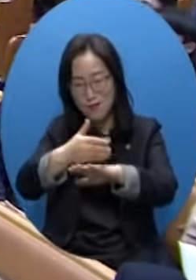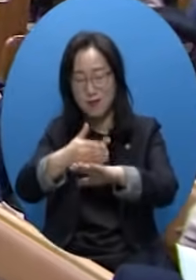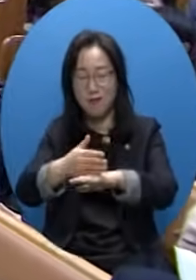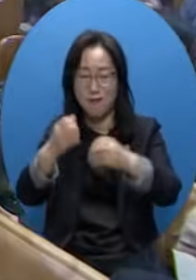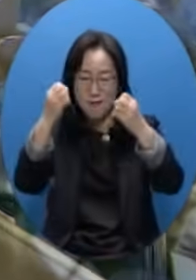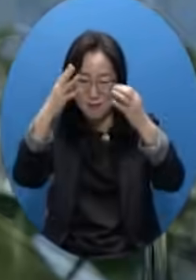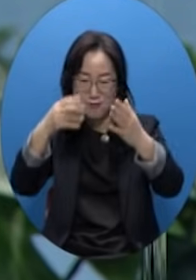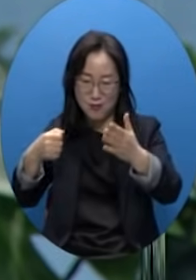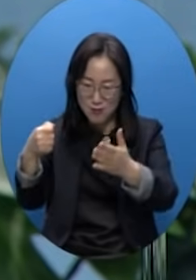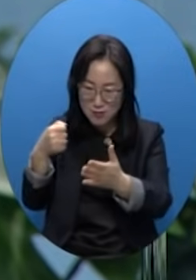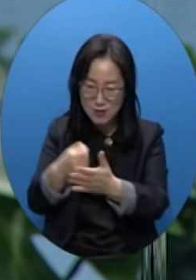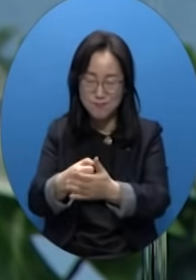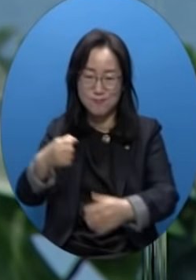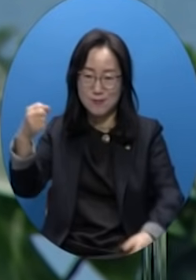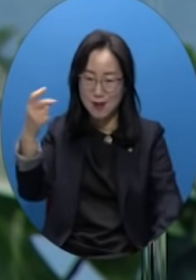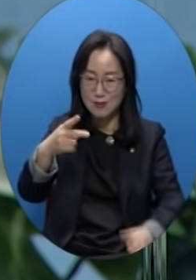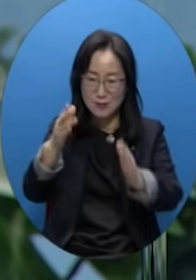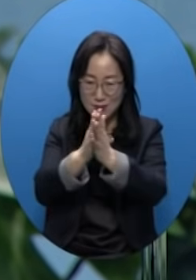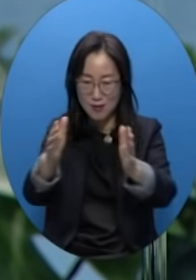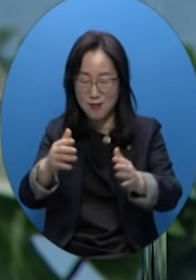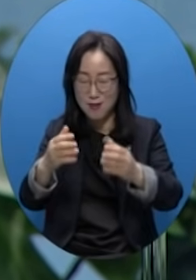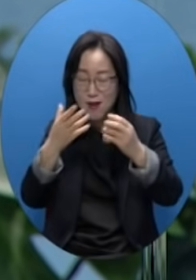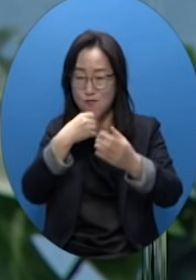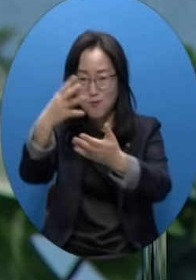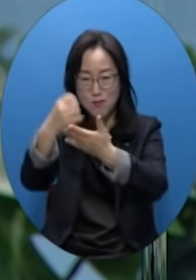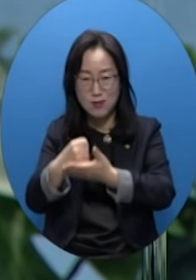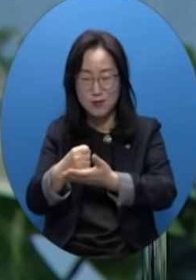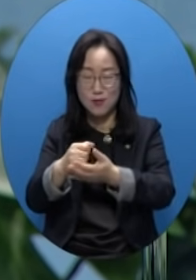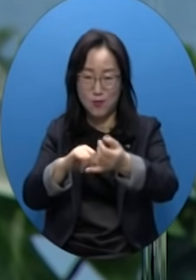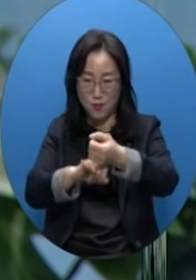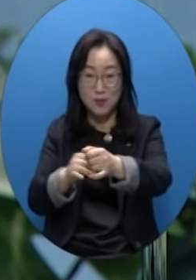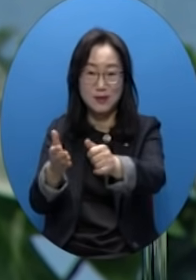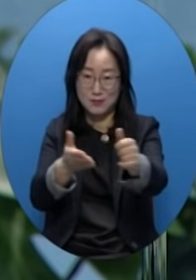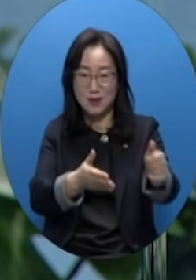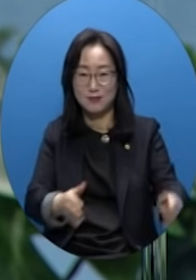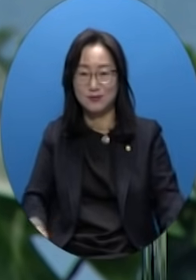큰 복을 받아 들이는 그런 모두가 되기를 바랍니다